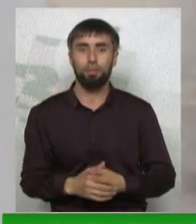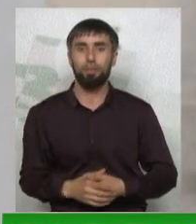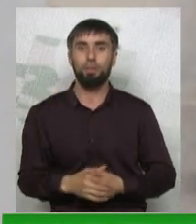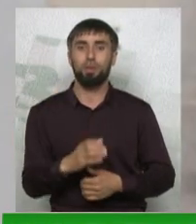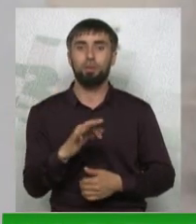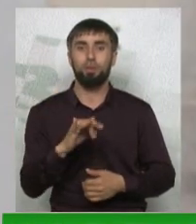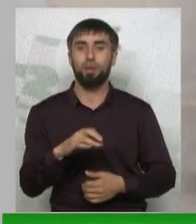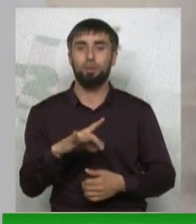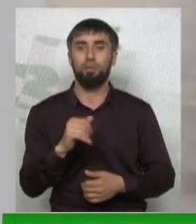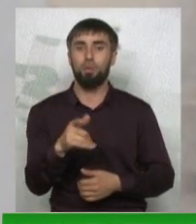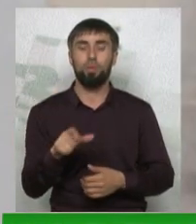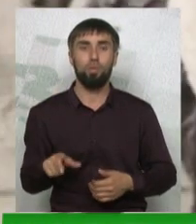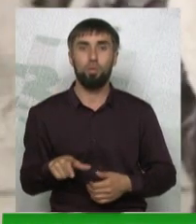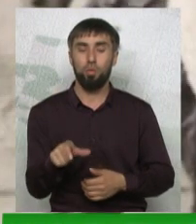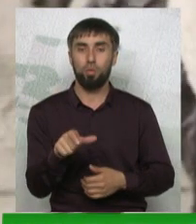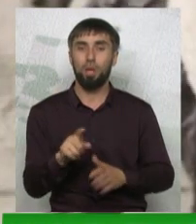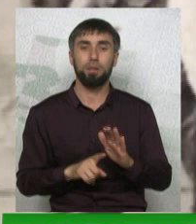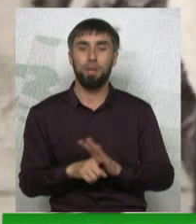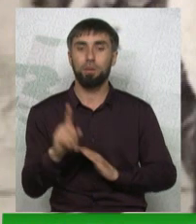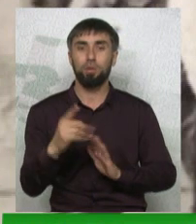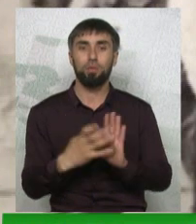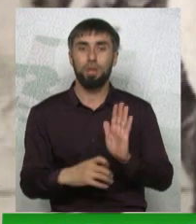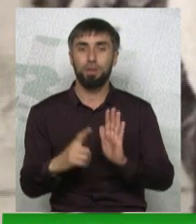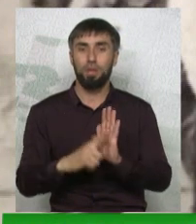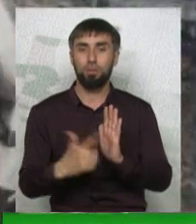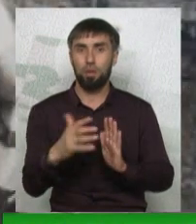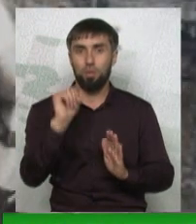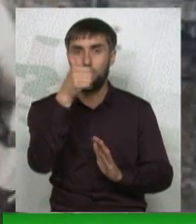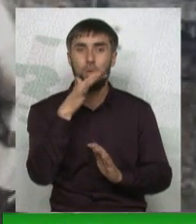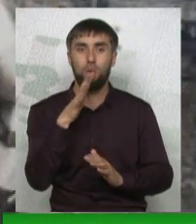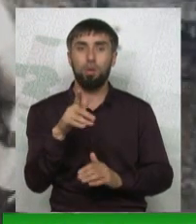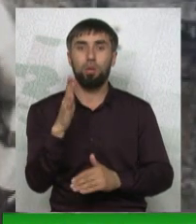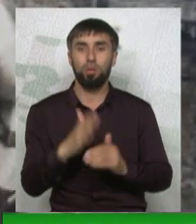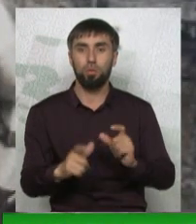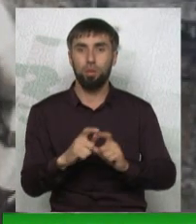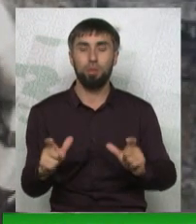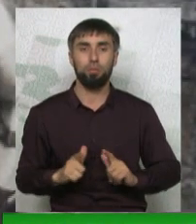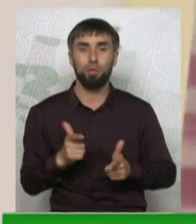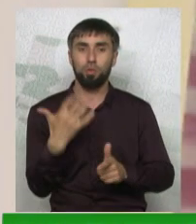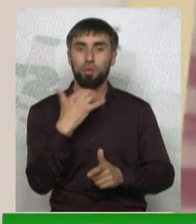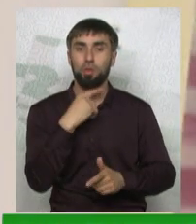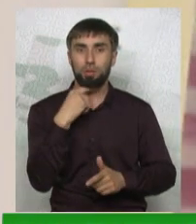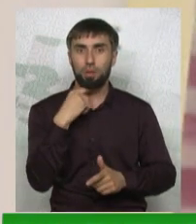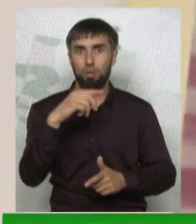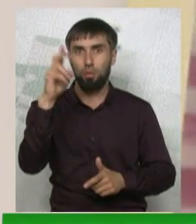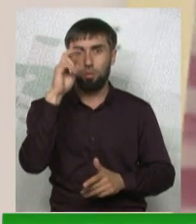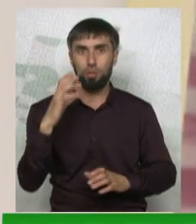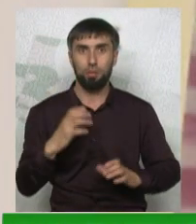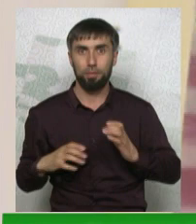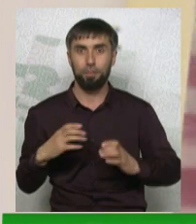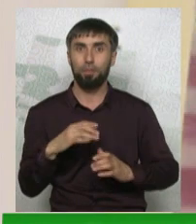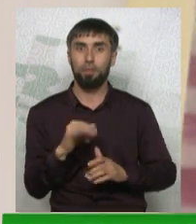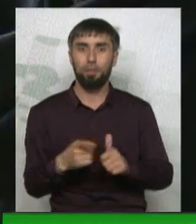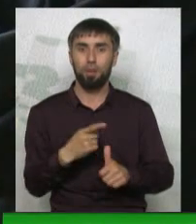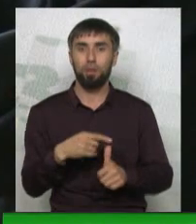для Саудат Евлоевой ее путь учителя начался в 1975-м, когда она закончила школу и поступила в Чечено-Ингушский государственный университет